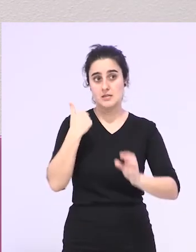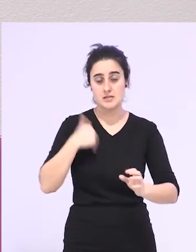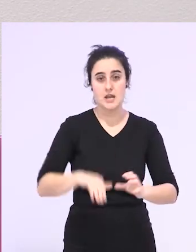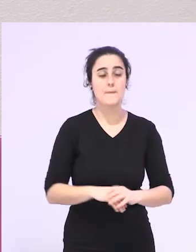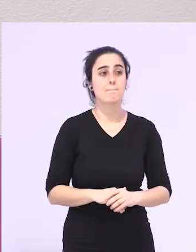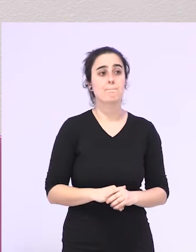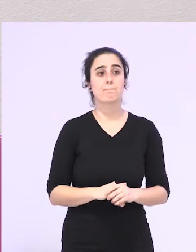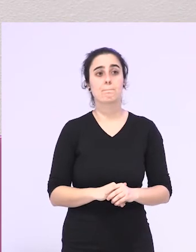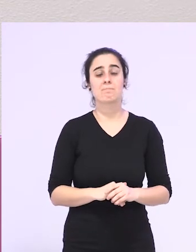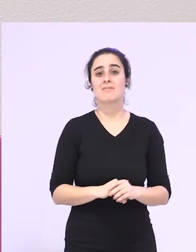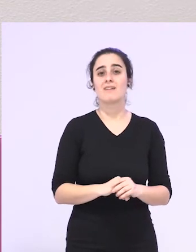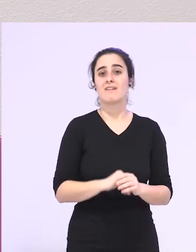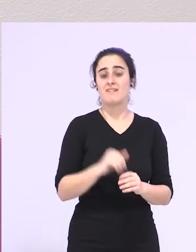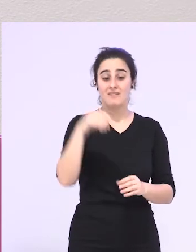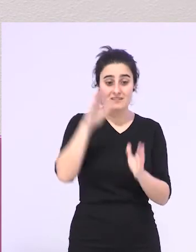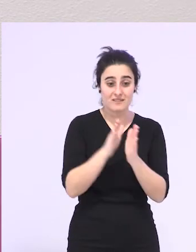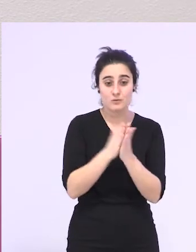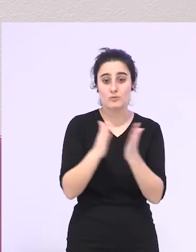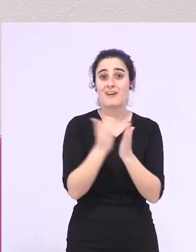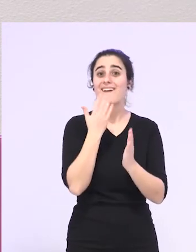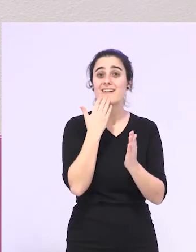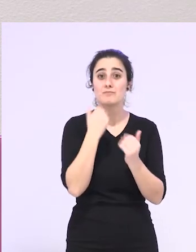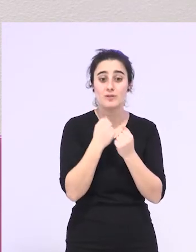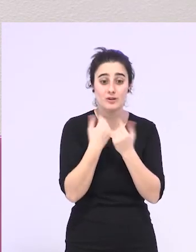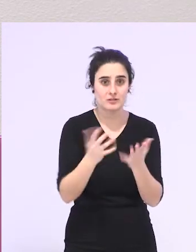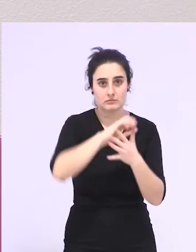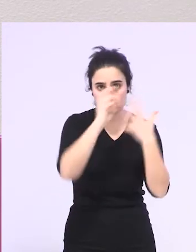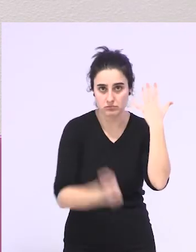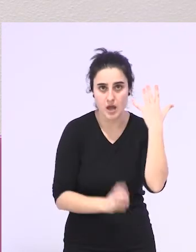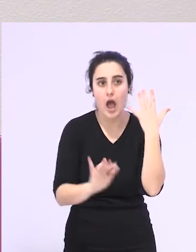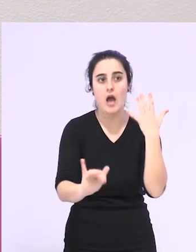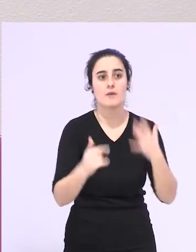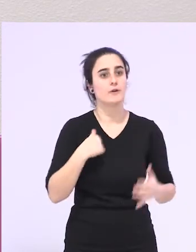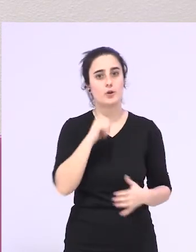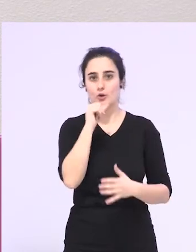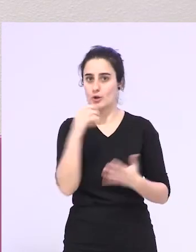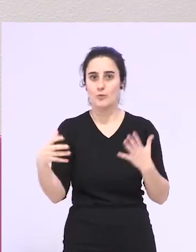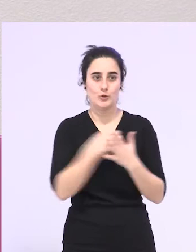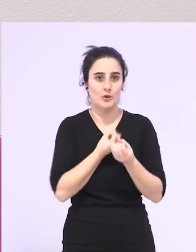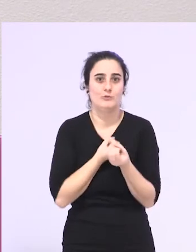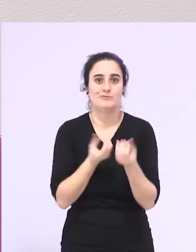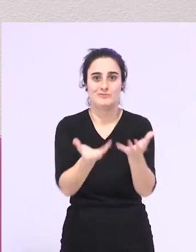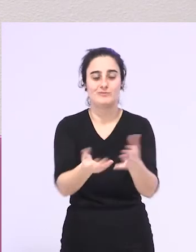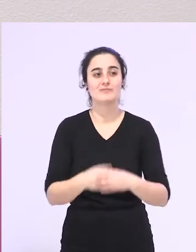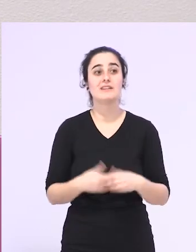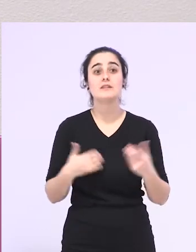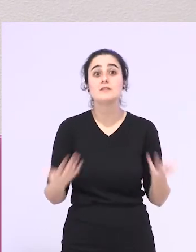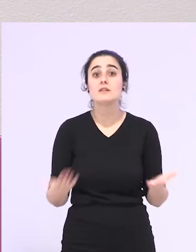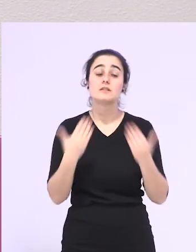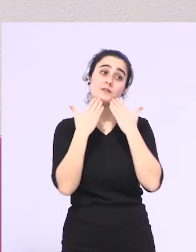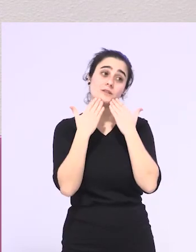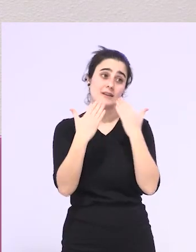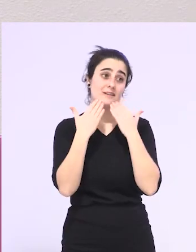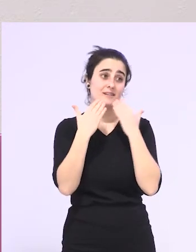askoze adibide gehiago izango nituzke, baina bueno, ez dizuet ere dena aldez aurretik kontatu nahi. Beraz, eskerrik